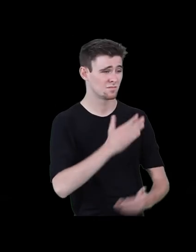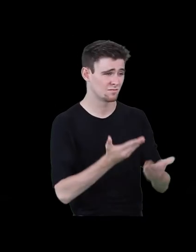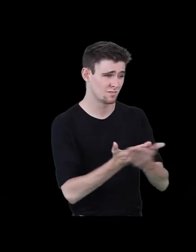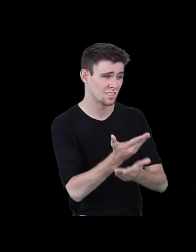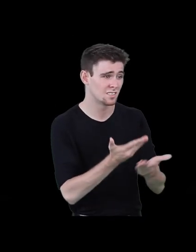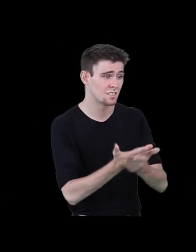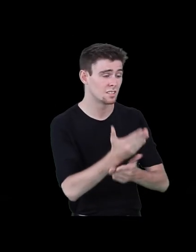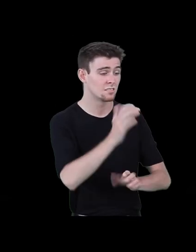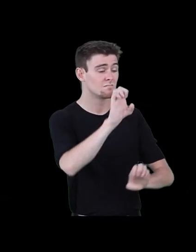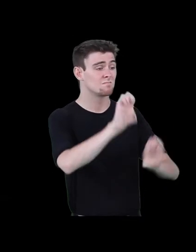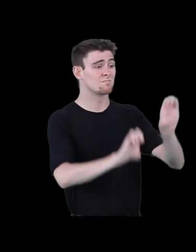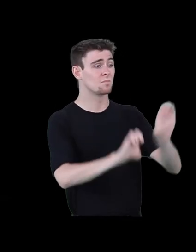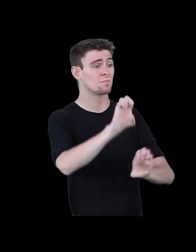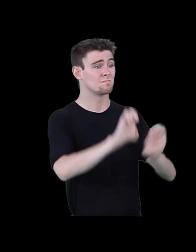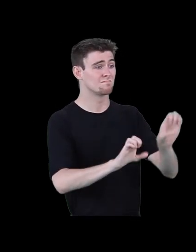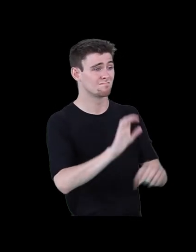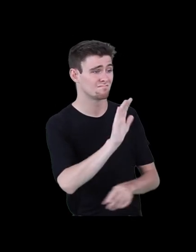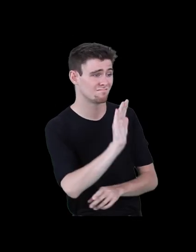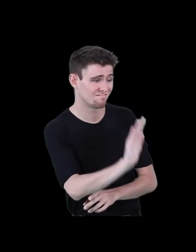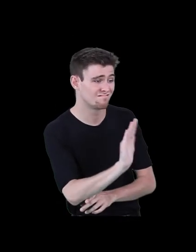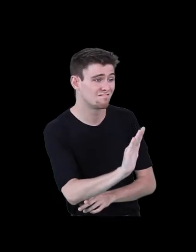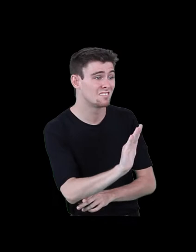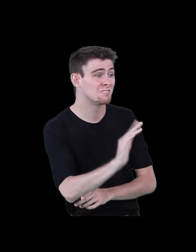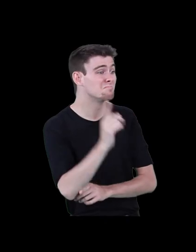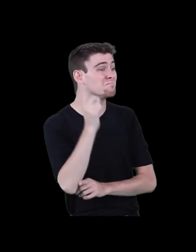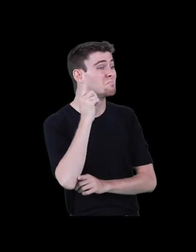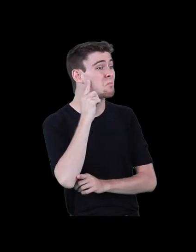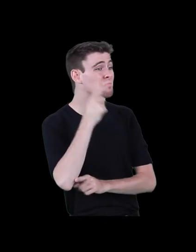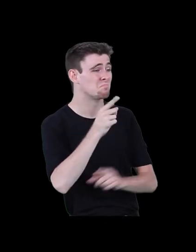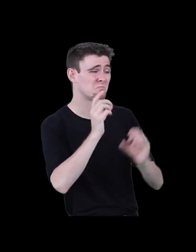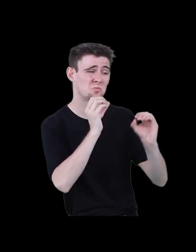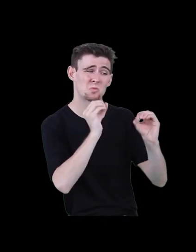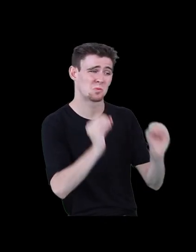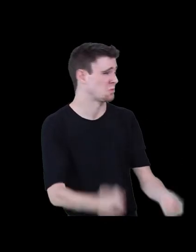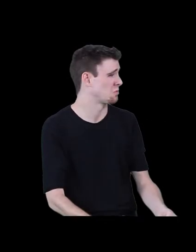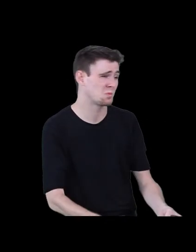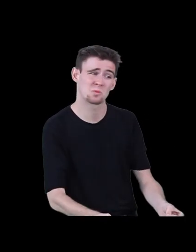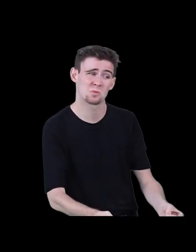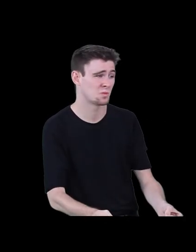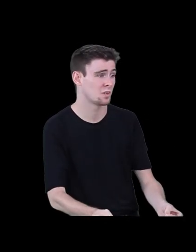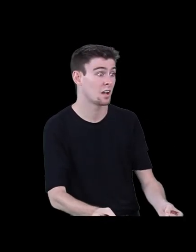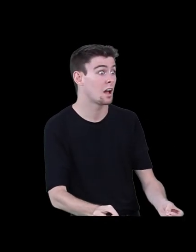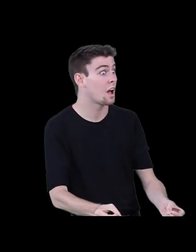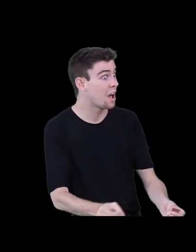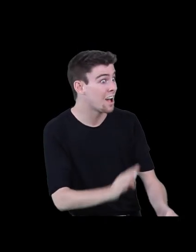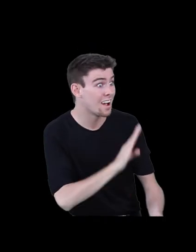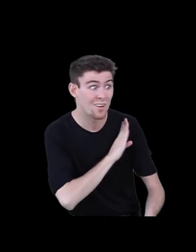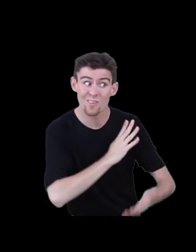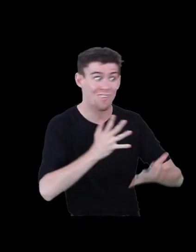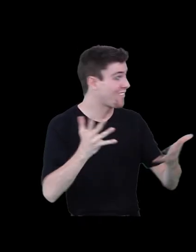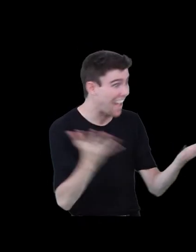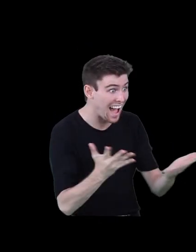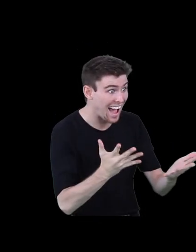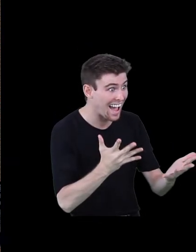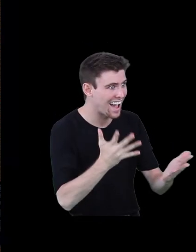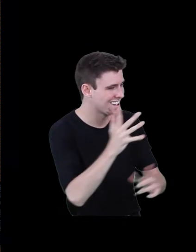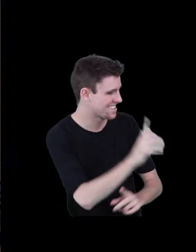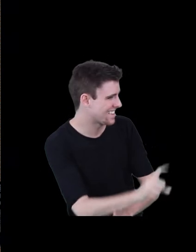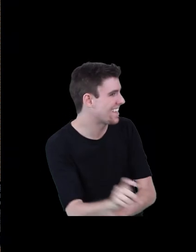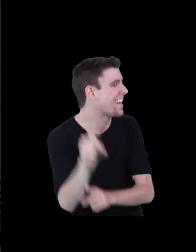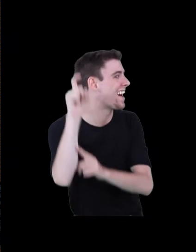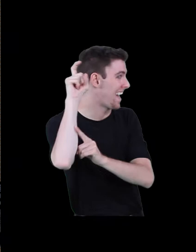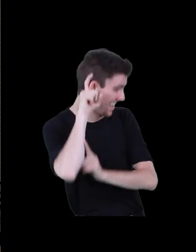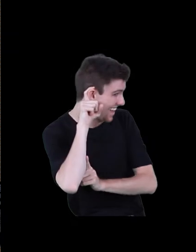J'ai des mauvaises nouvelles à vous apprendre. D'après les tests, votre enfant il a une déficience auditive